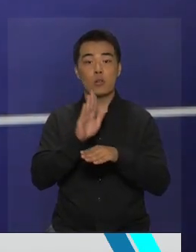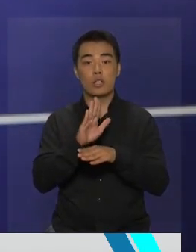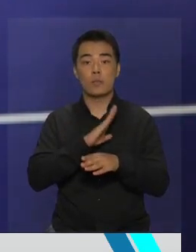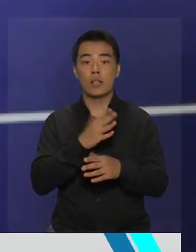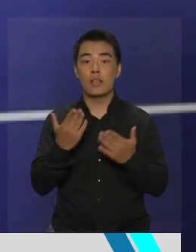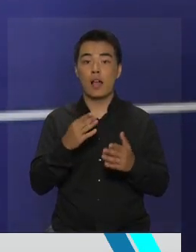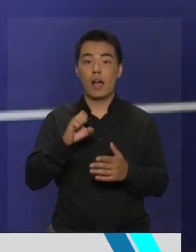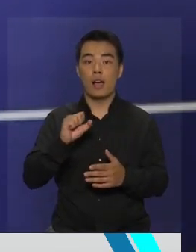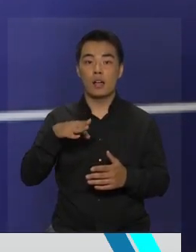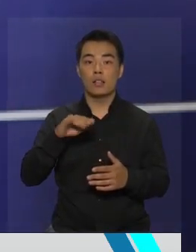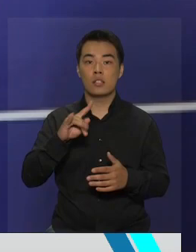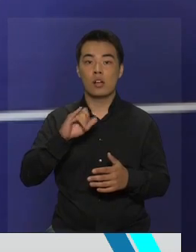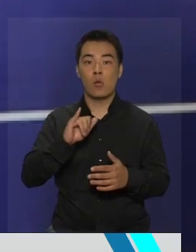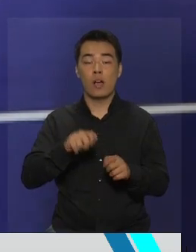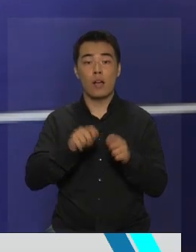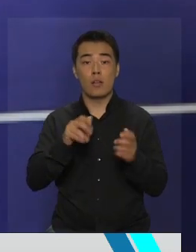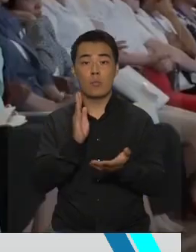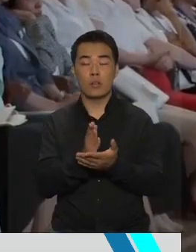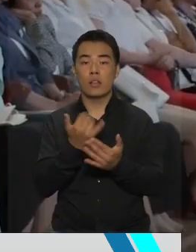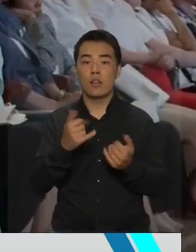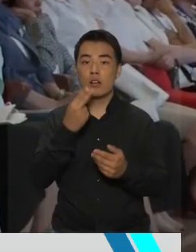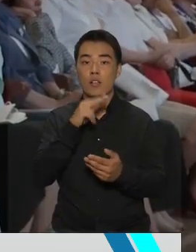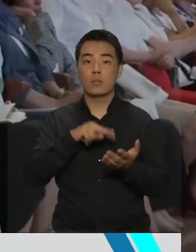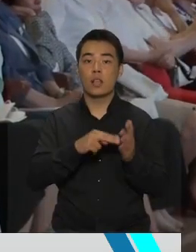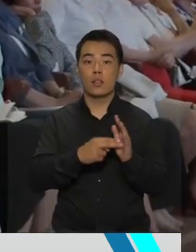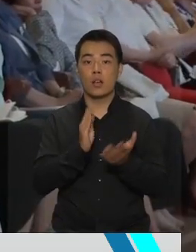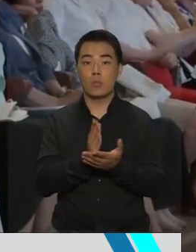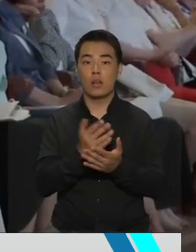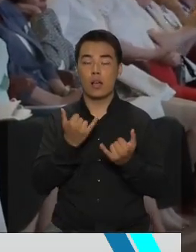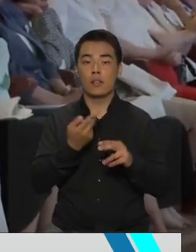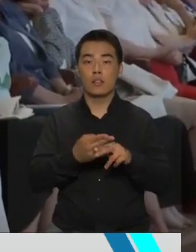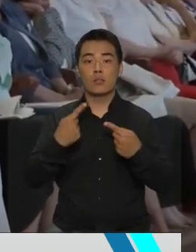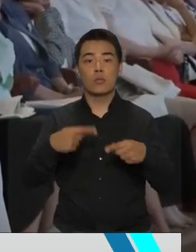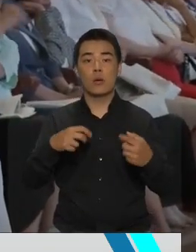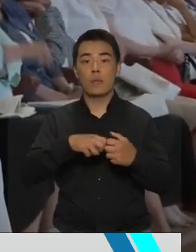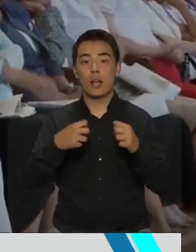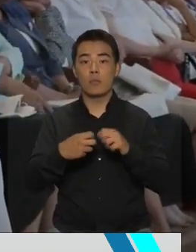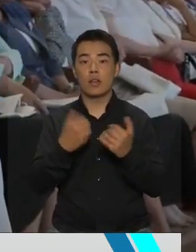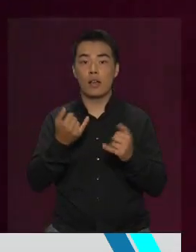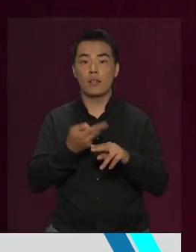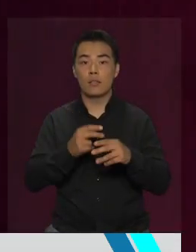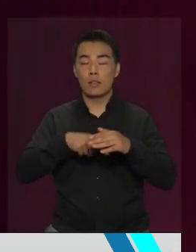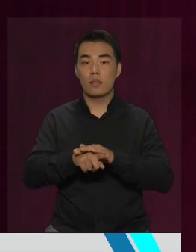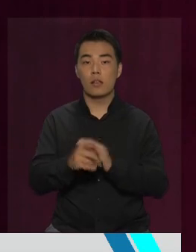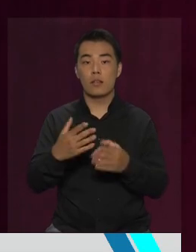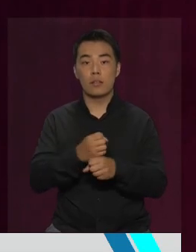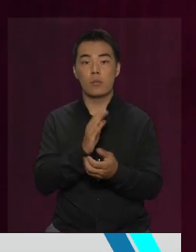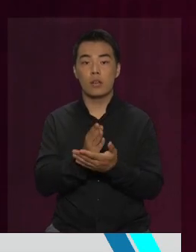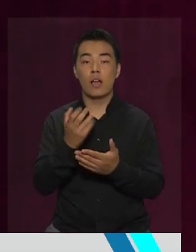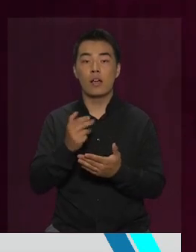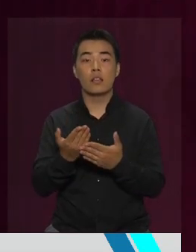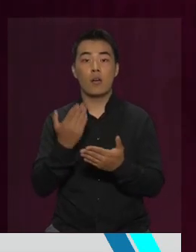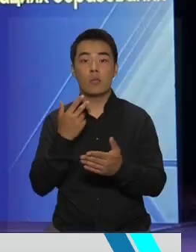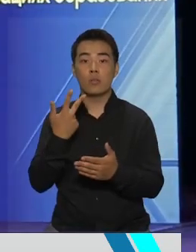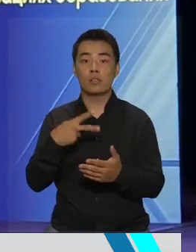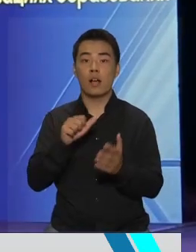жатса, бұл өте тиімді жоба деп санаймыз. Кеңестегі тағы бір өзекті мәселе оқу аптасының қысқартылғаны, яғни енді бұрынғыда